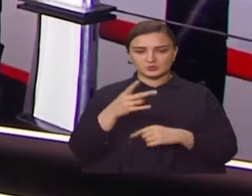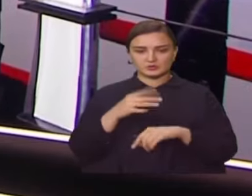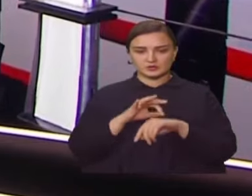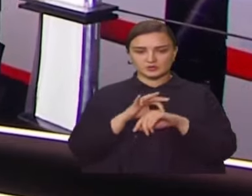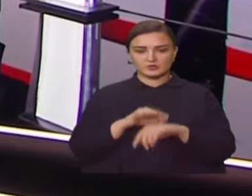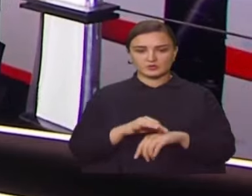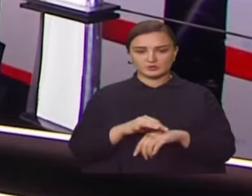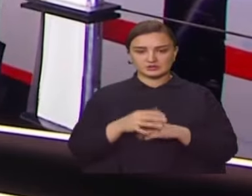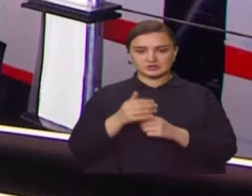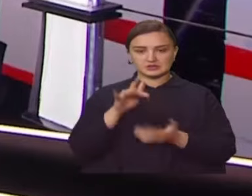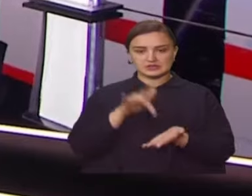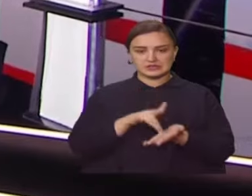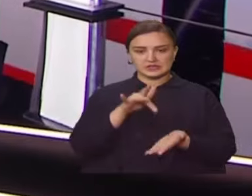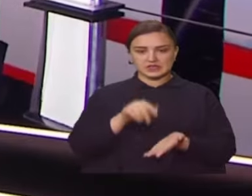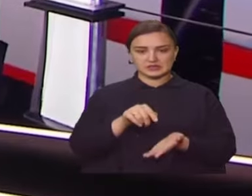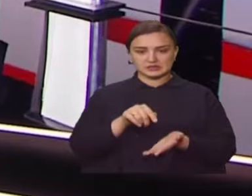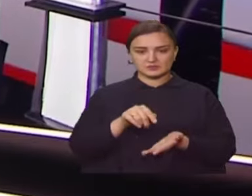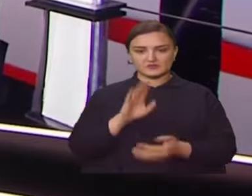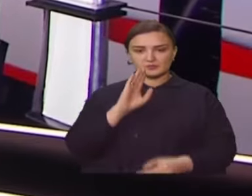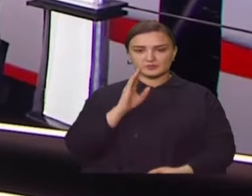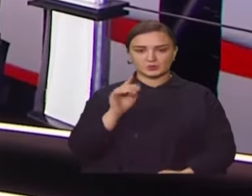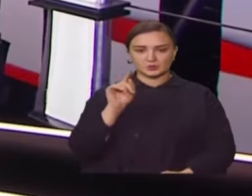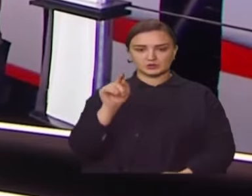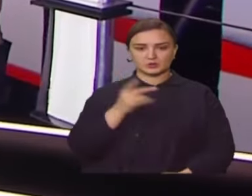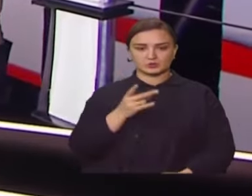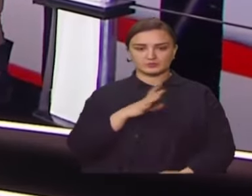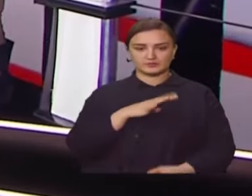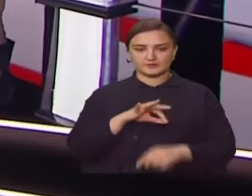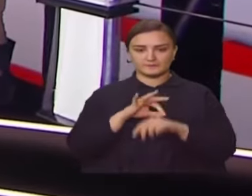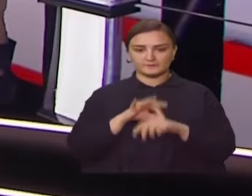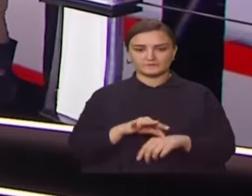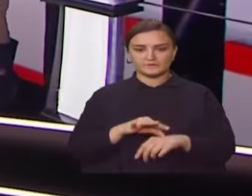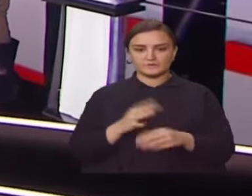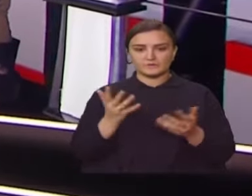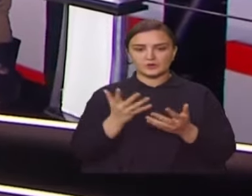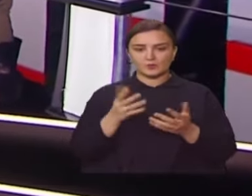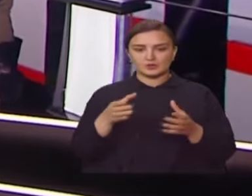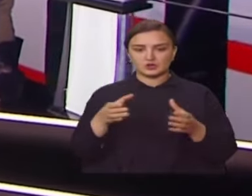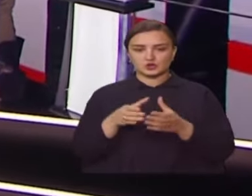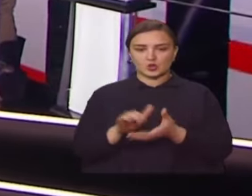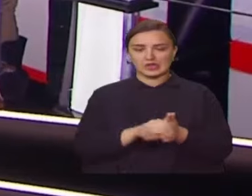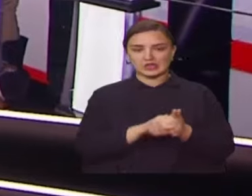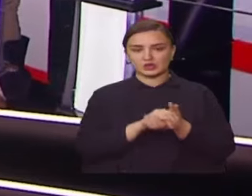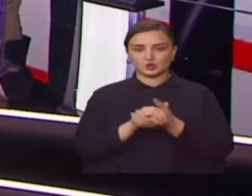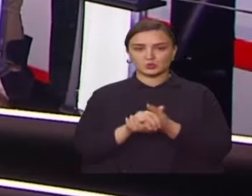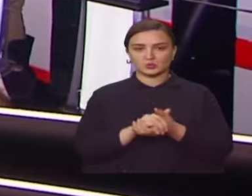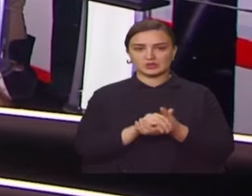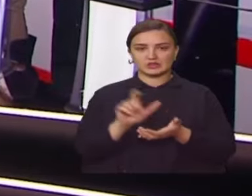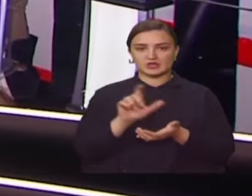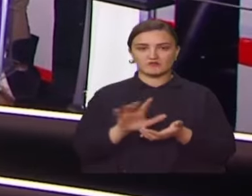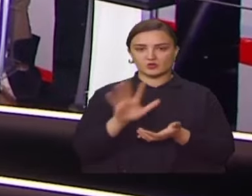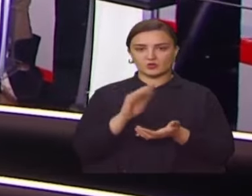განახორციელოს ცენტრალიზებულად ბრიუსელმა, ასე ვთქვათ, რომელიც კოლექტიურად, ესე ვთქვათ,